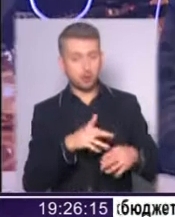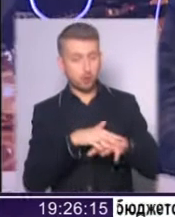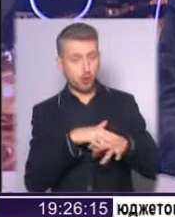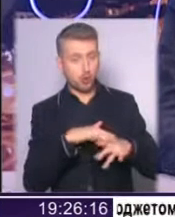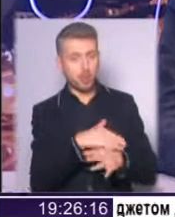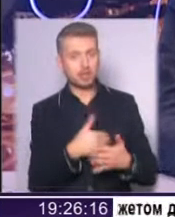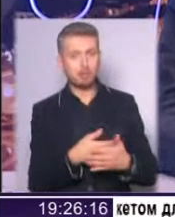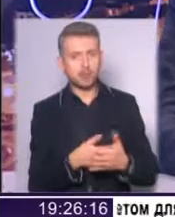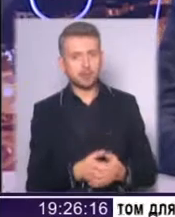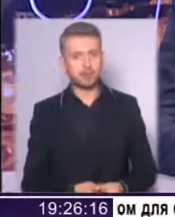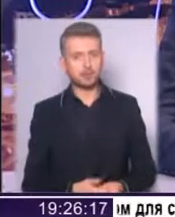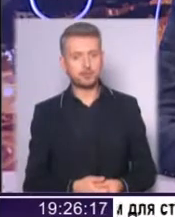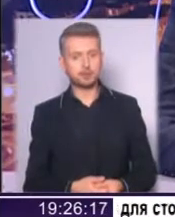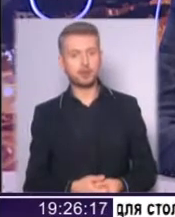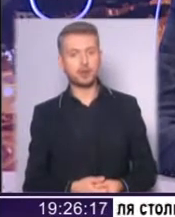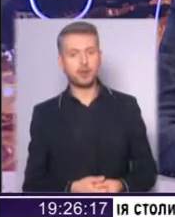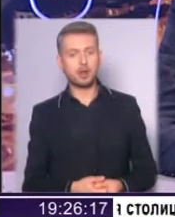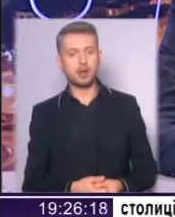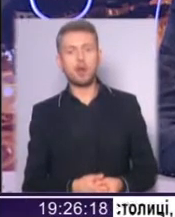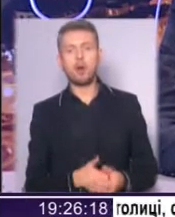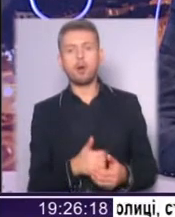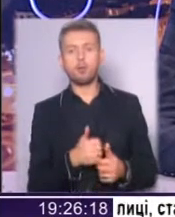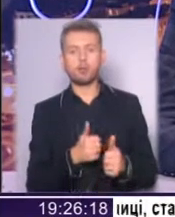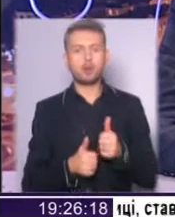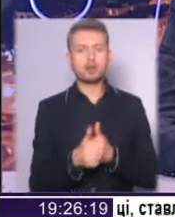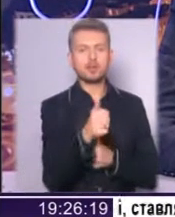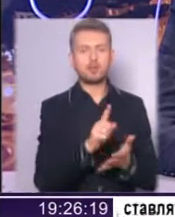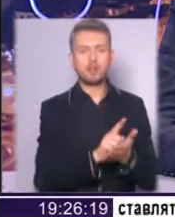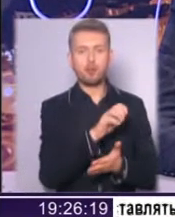не підтримали наші пропозиції, які ми пропонували, де взяти кошти